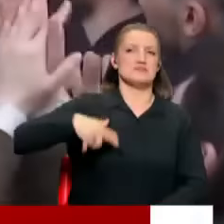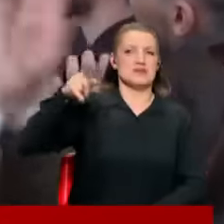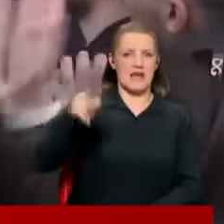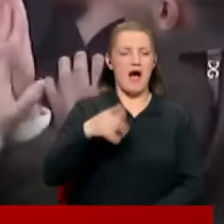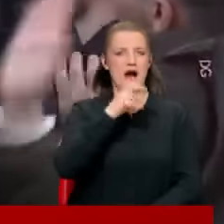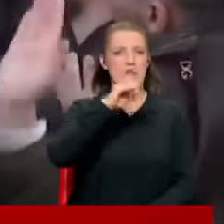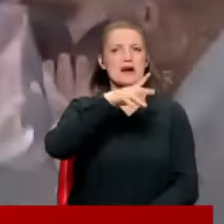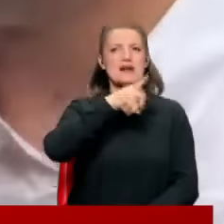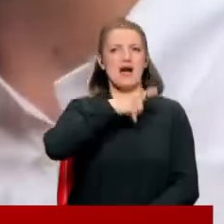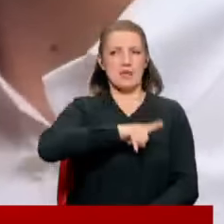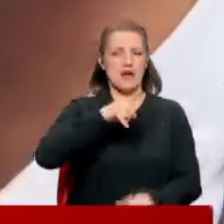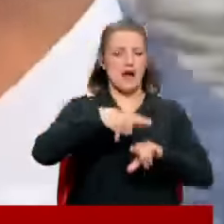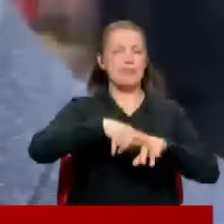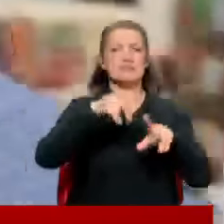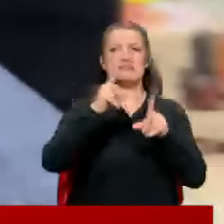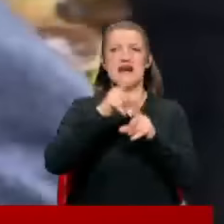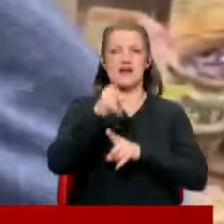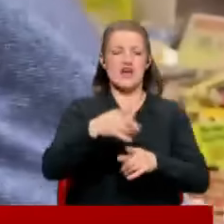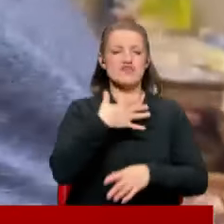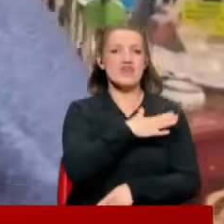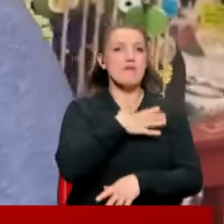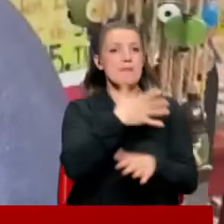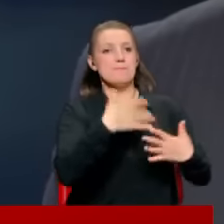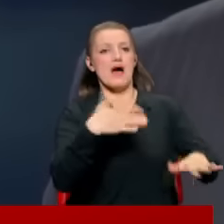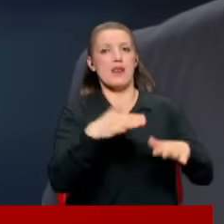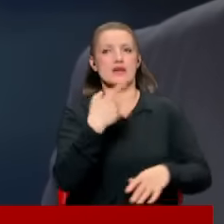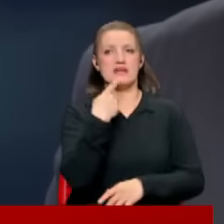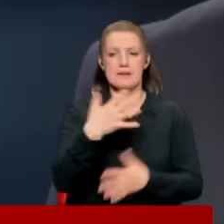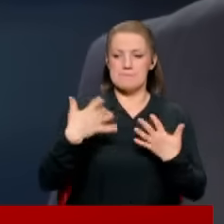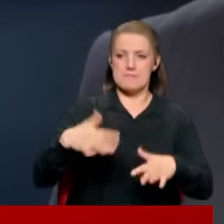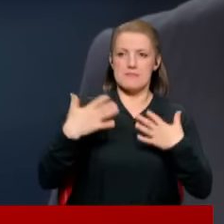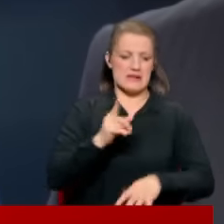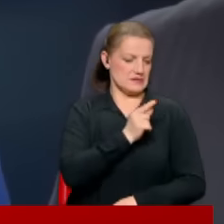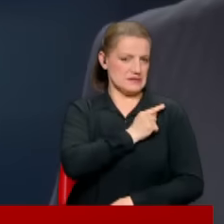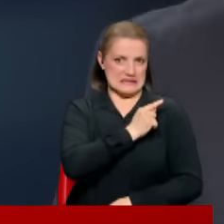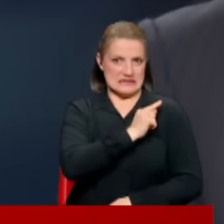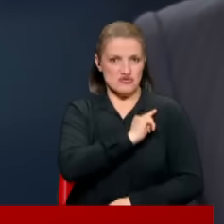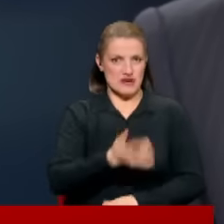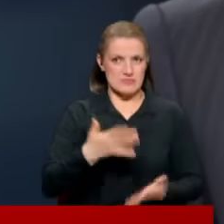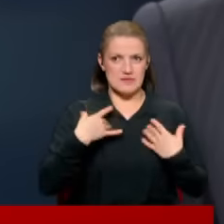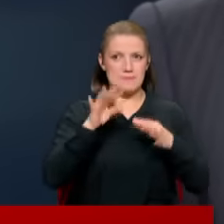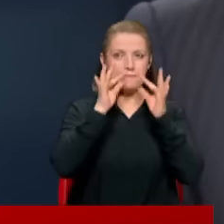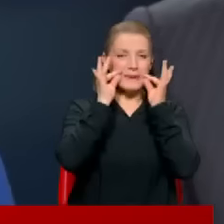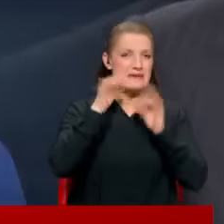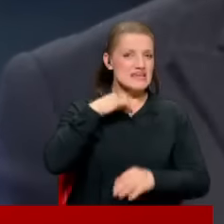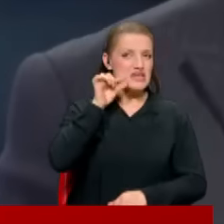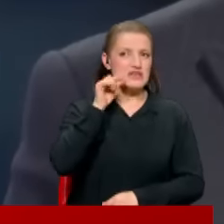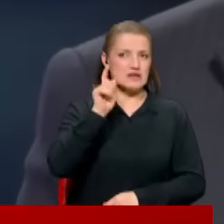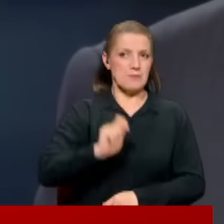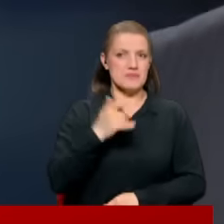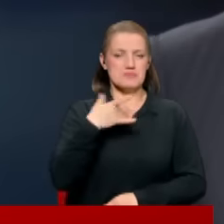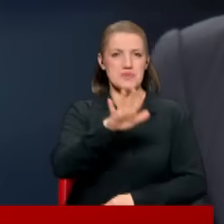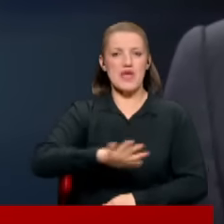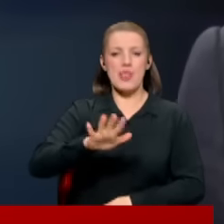AK Parti adayı Hamza Dağ'ın CHP panik halinde sözlerine yanıt verdi. Panik halinde rozetimi mi çıkarmışım, bıyıklarımı mı inceltmişim?